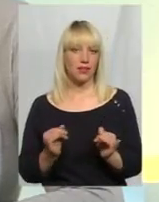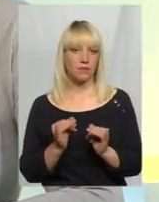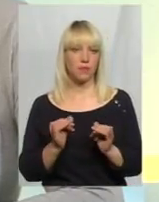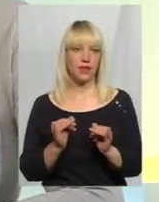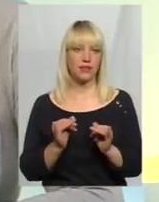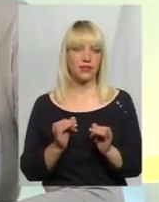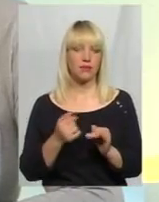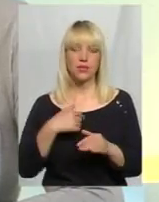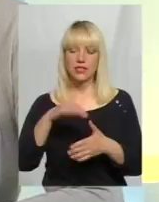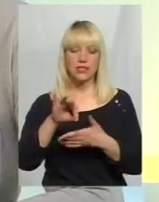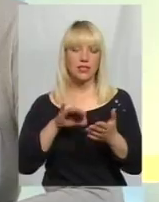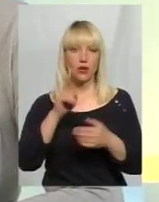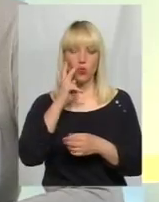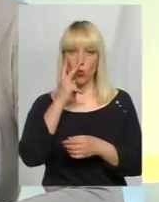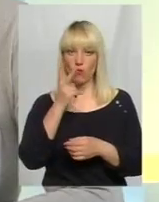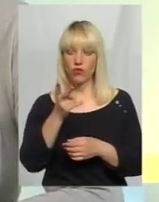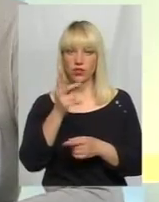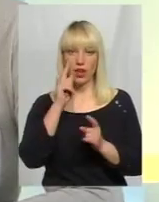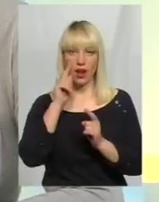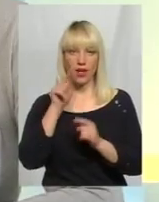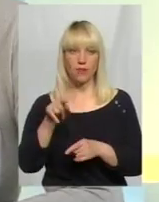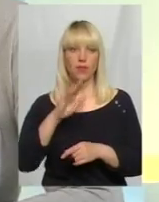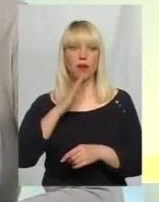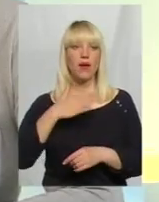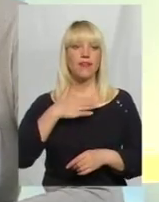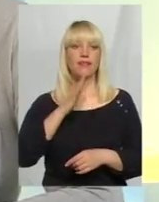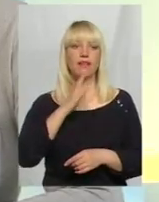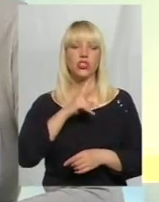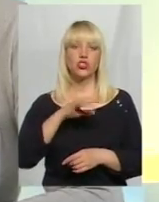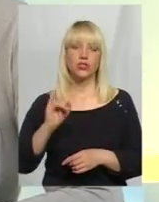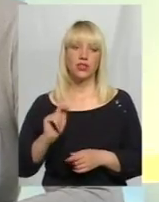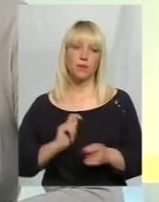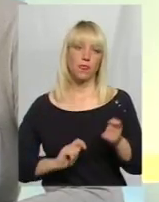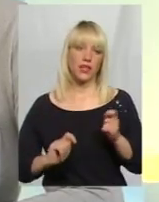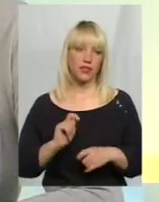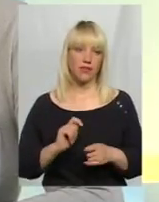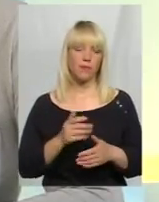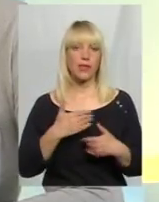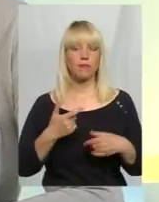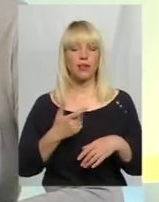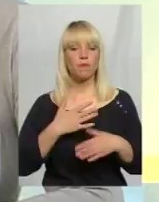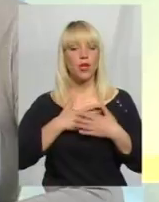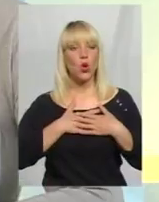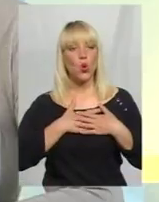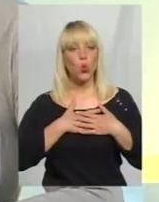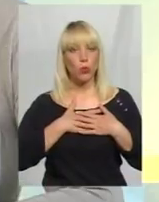сразу увидели. Мои девочки одеваются, мы, естественно, любим